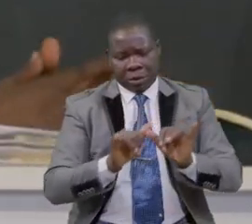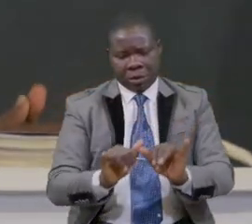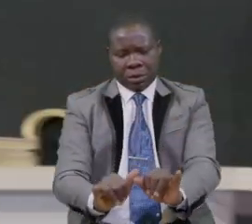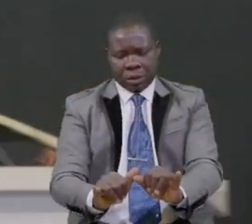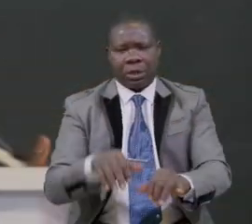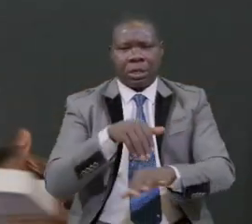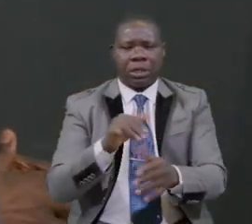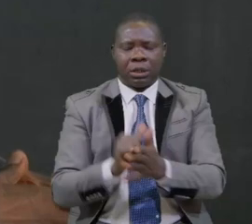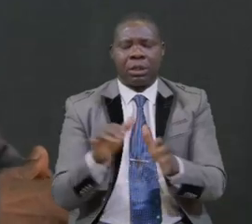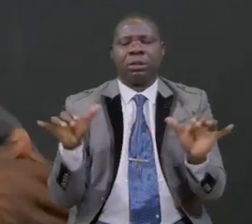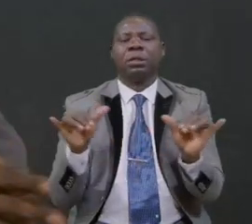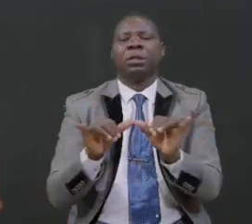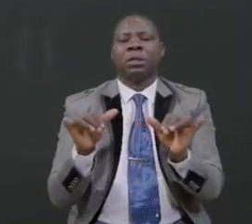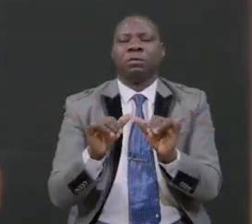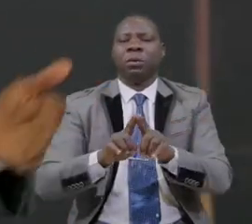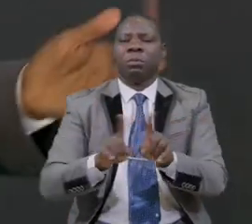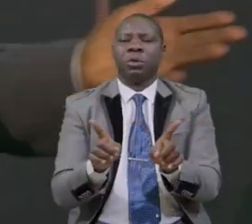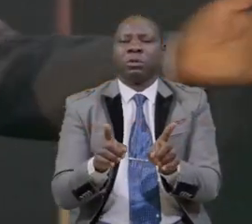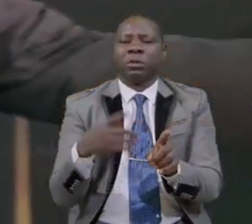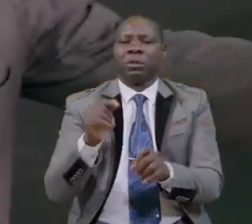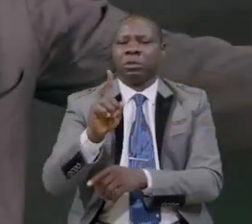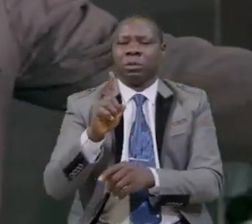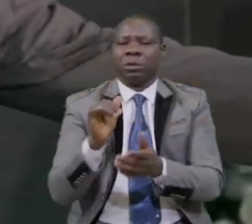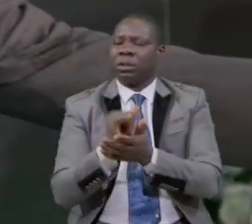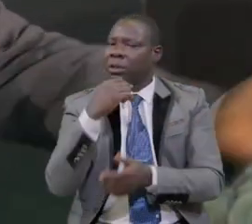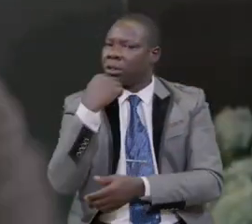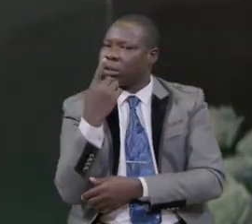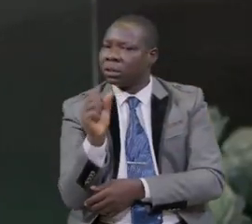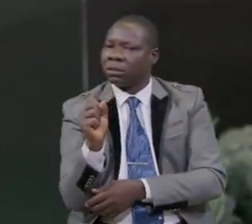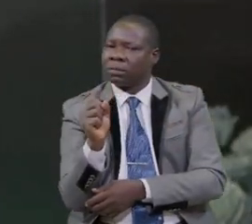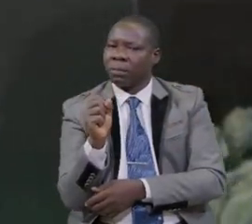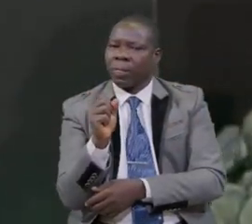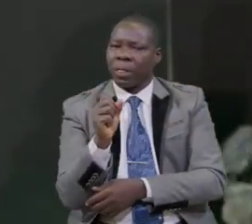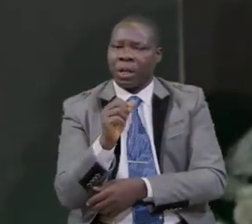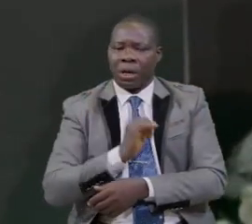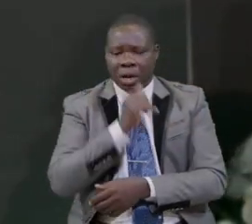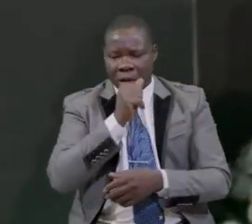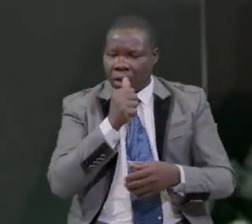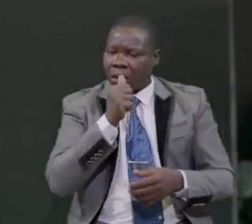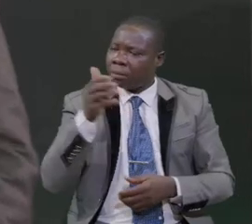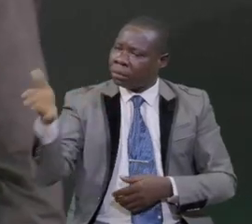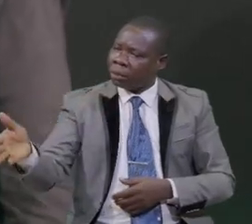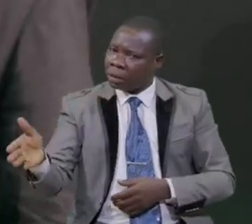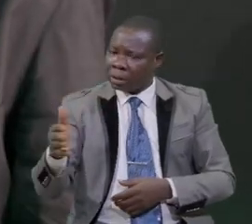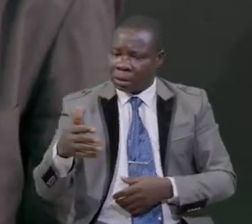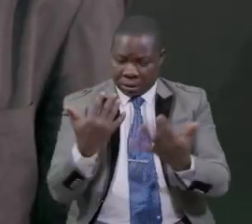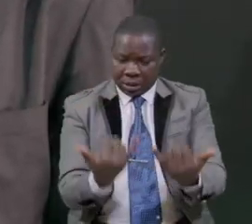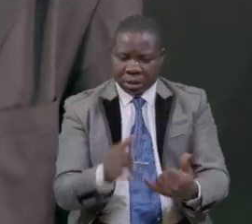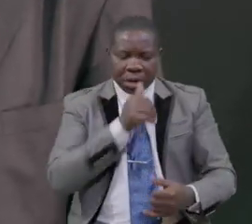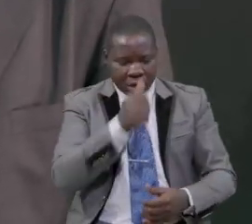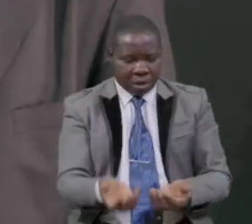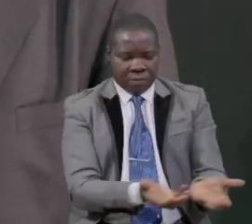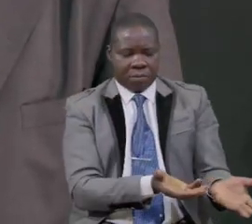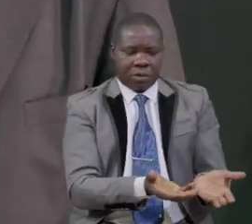niveau. Mais, celui qui dit, j'ai été là, je suis ici maintenant, et je